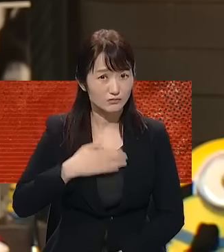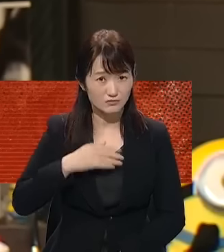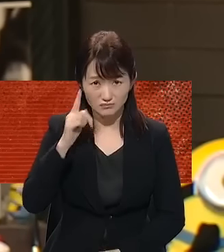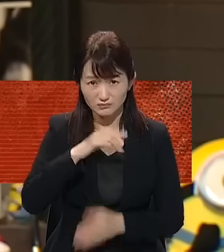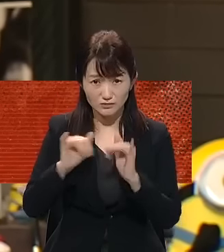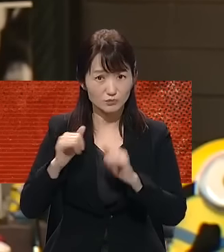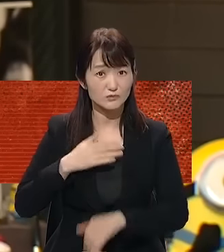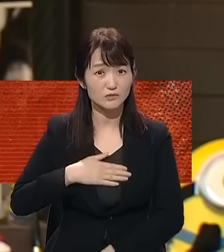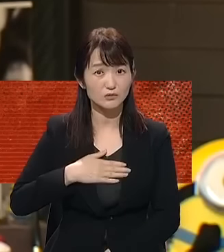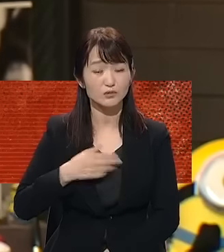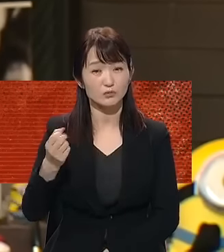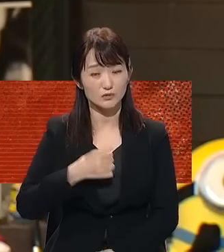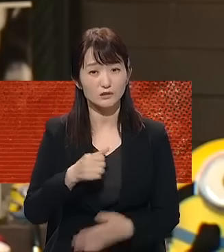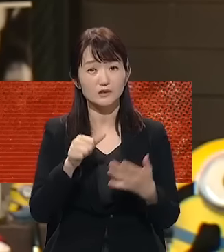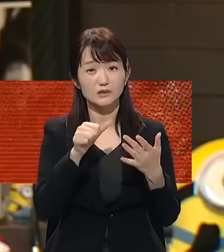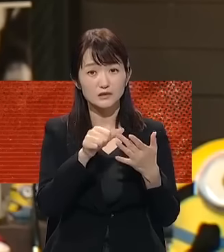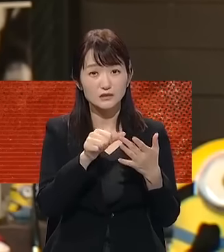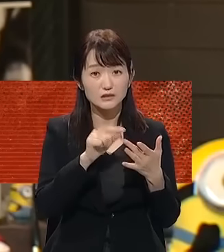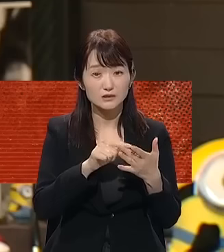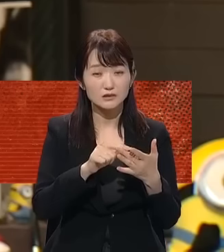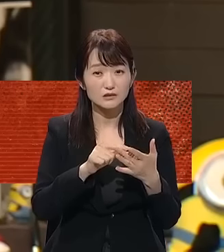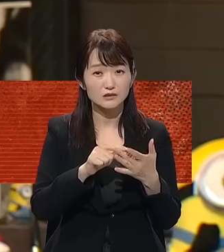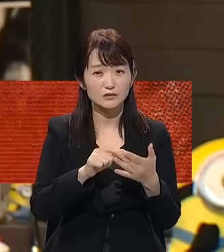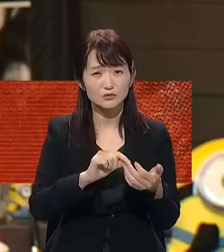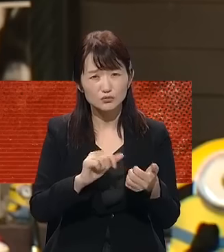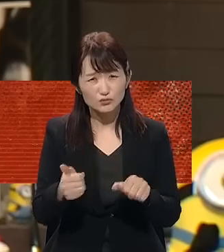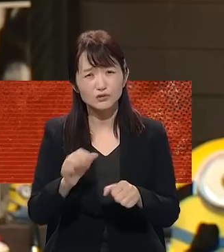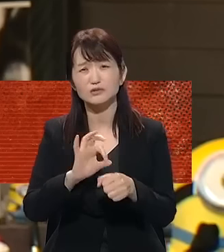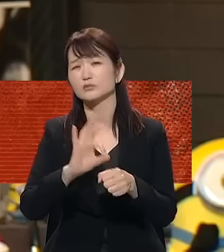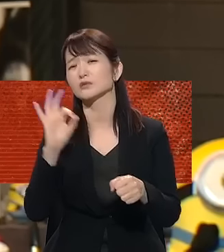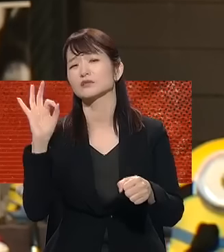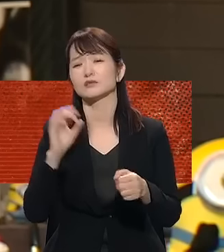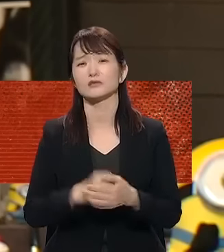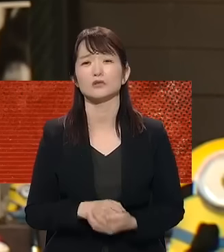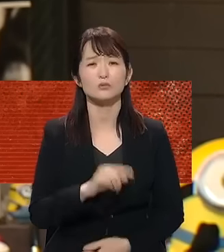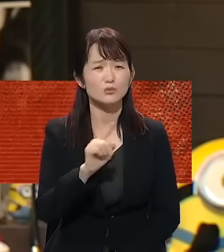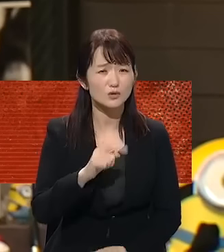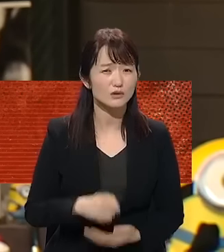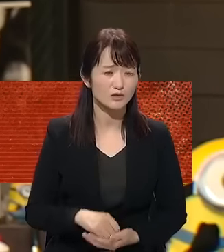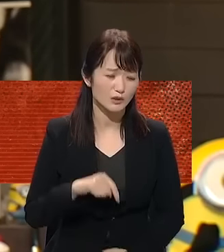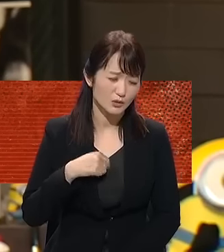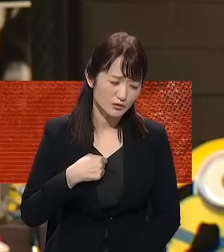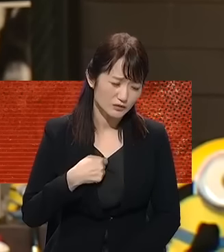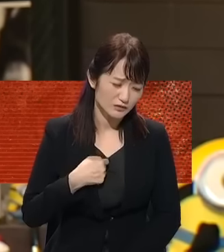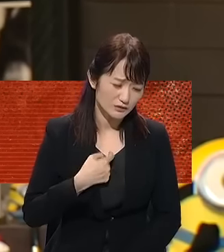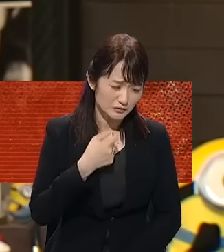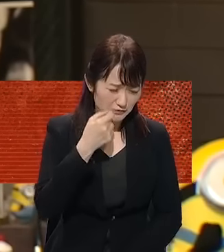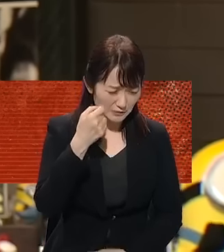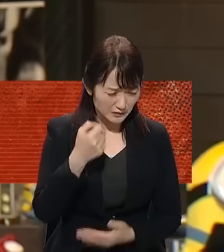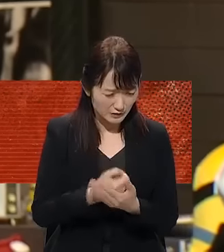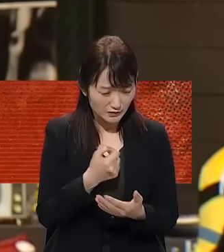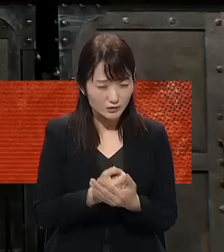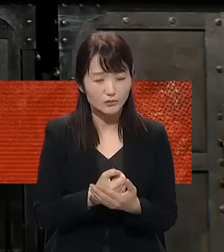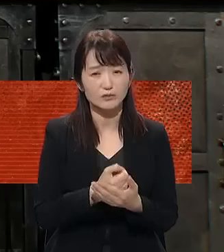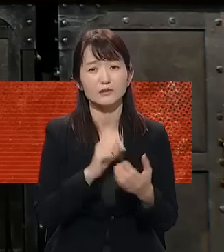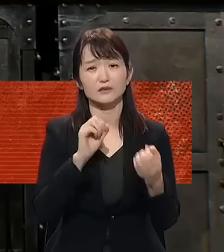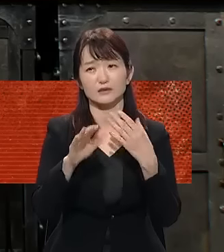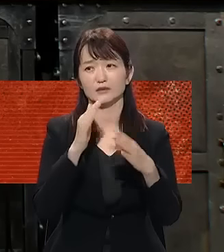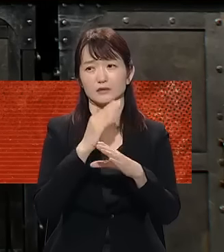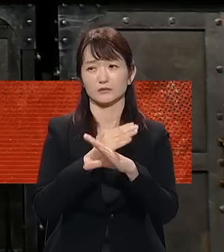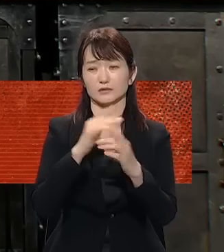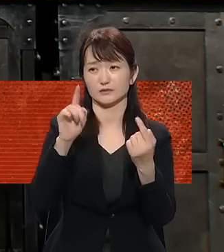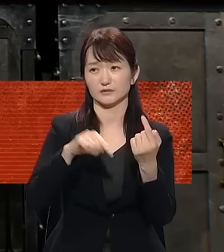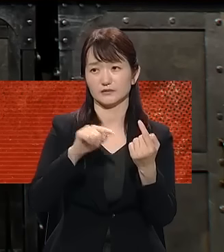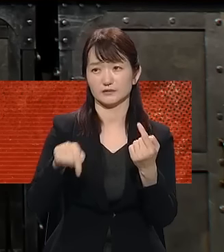놈인 줄 알겠네 그리고 셋째 하늘 간지 10년 전이다 어 뭘 그렇게 혼자 애틋해입니다 아